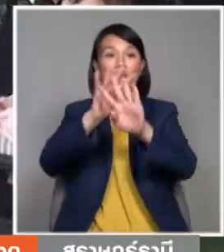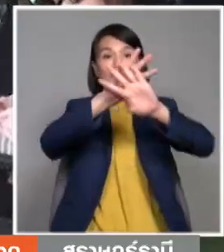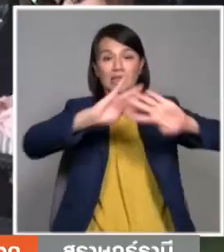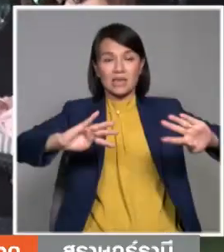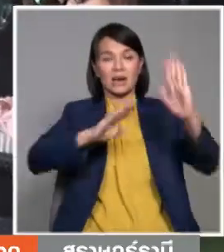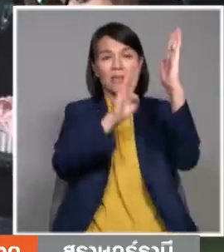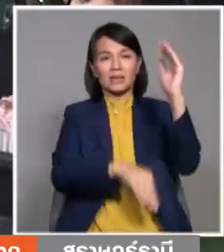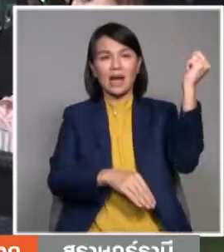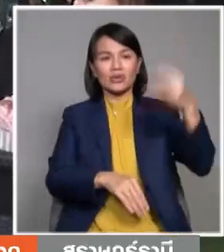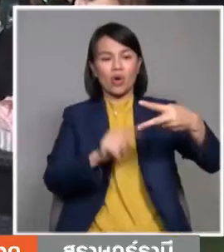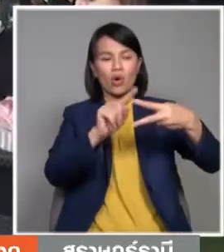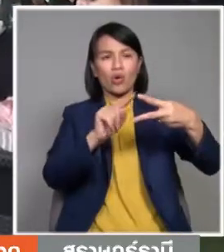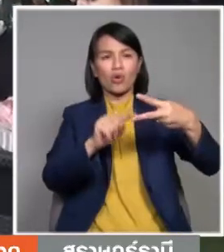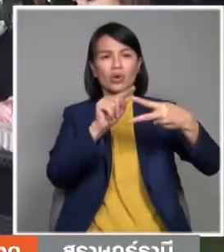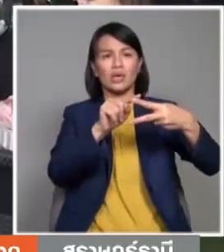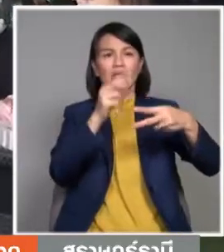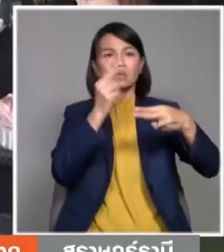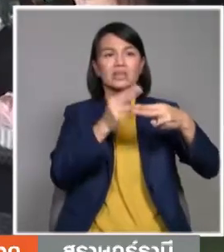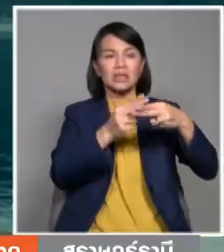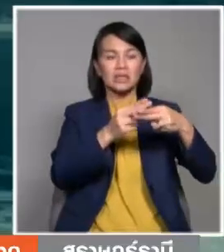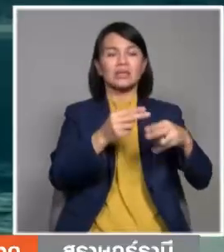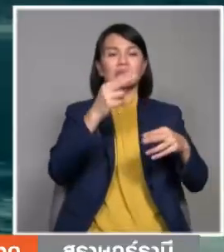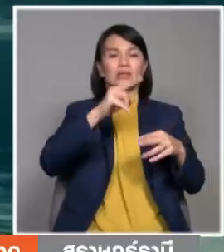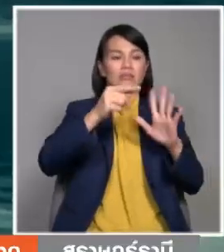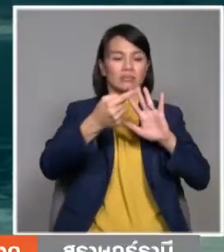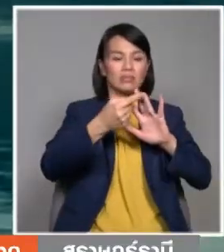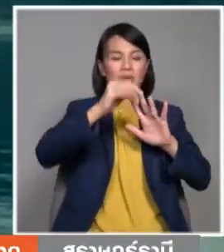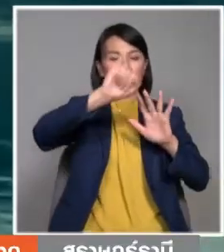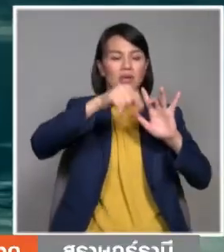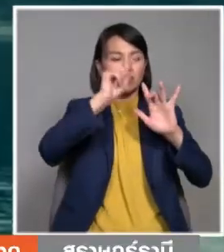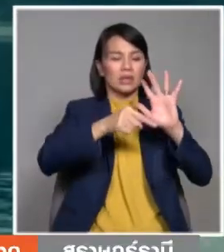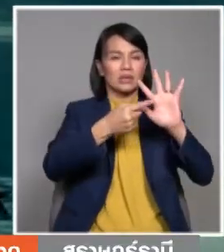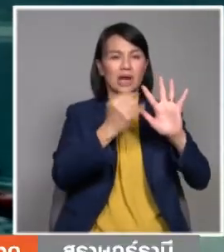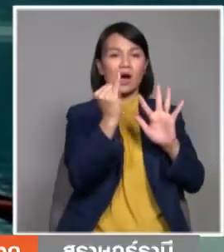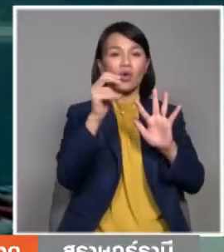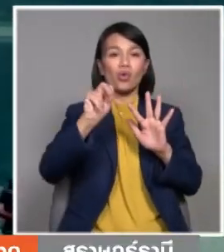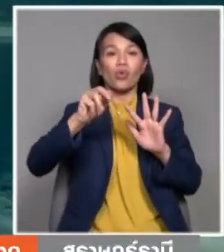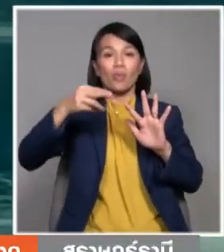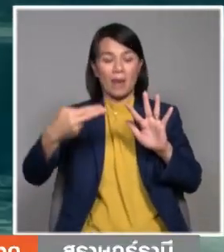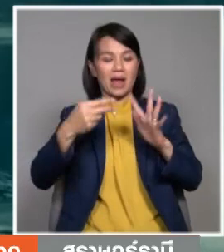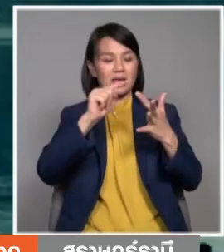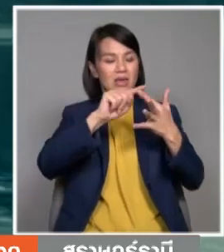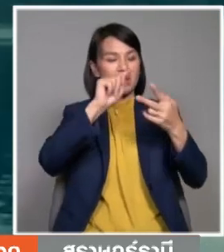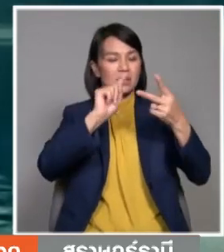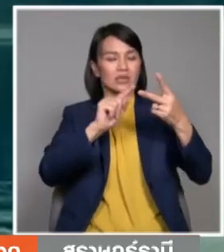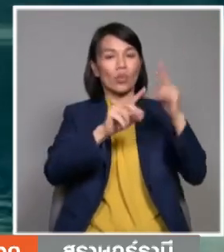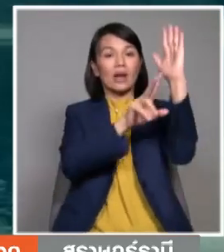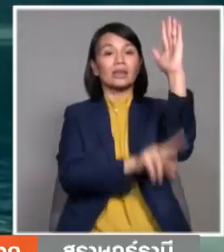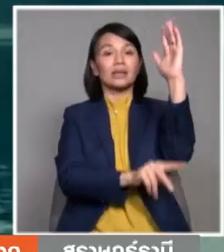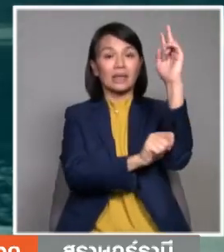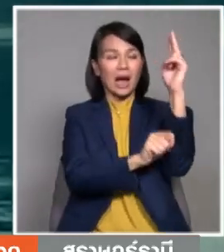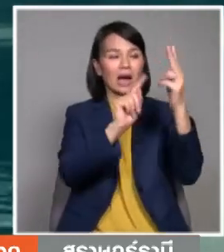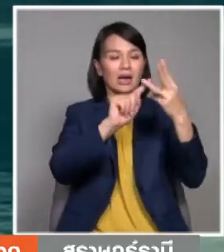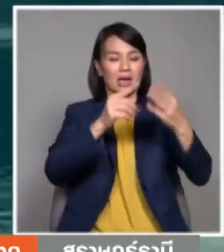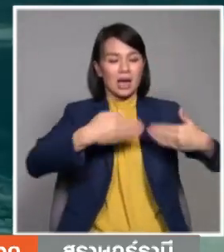ค่ะประกอบด้วยอุทยานแห่งชาติหาดเจ้าไหมและเขตห้ามล่าสัตว์ป่าหมู่เกาะลิบงจังหวัดตรังและอุทยานแห่งชาติหมู่เกาะอ่าง